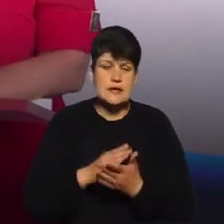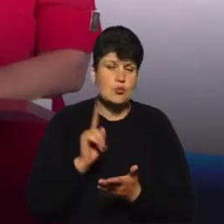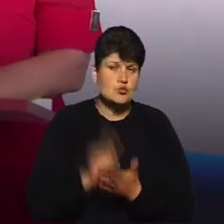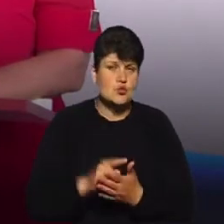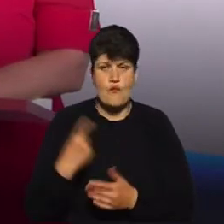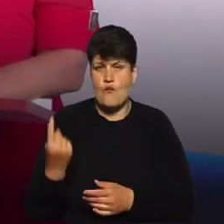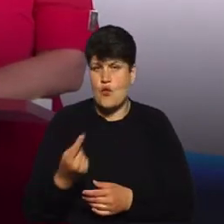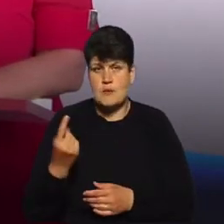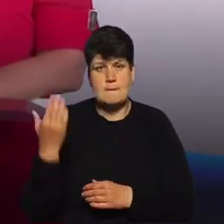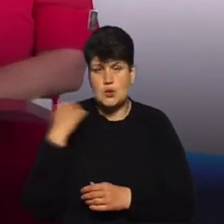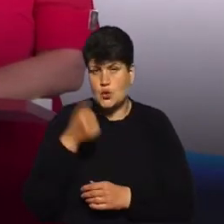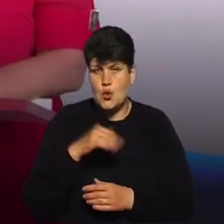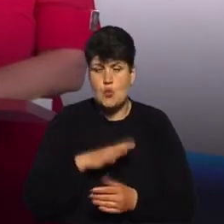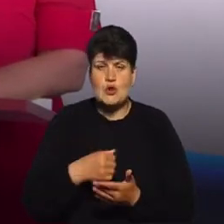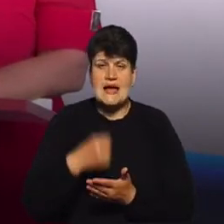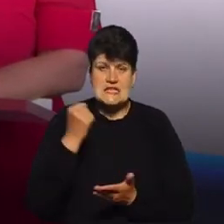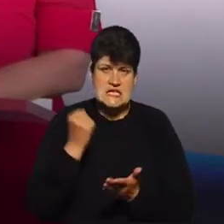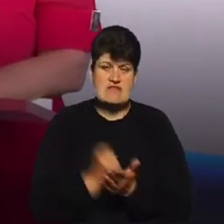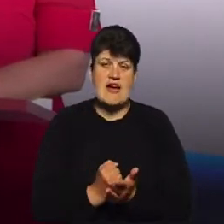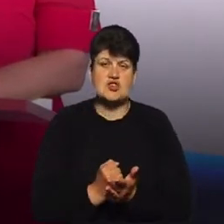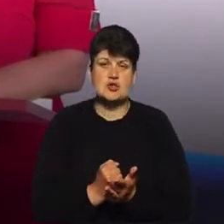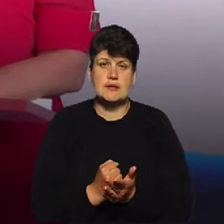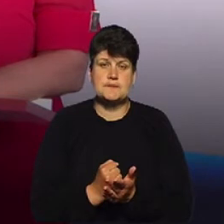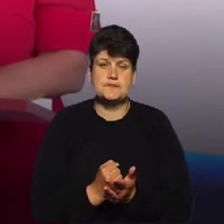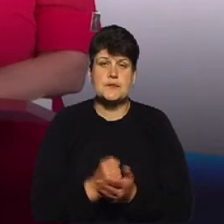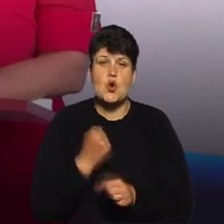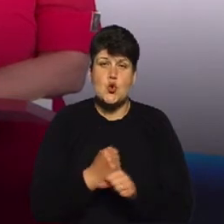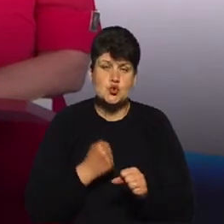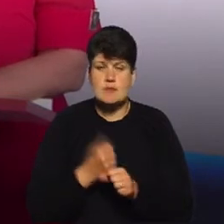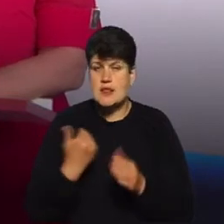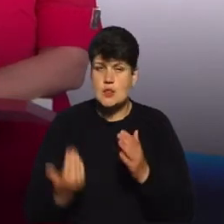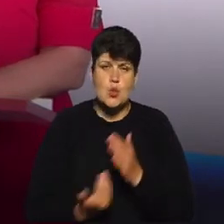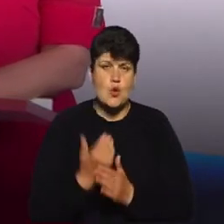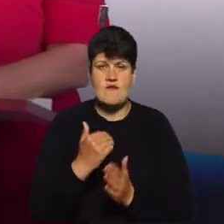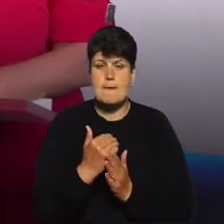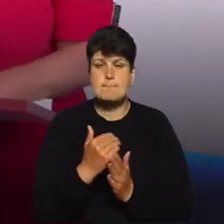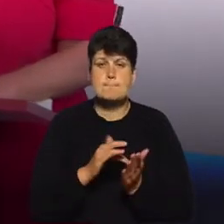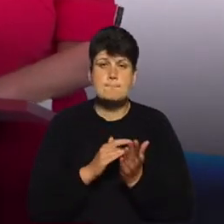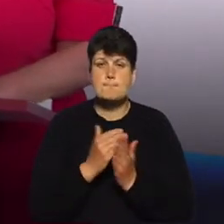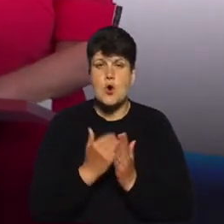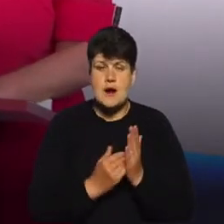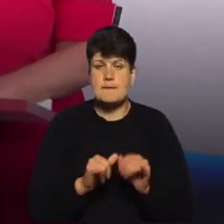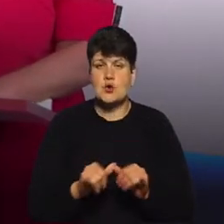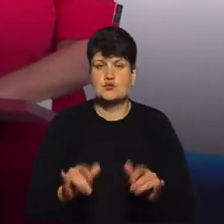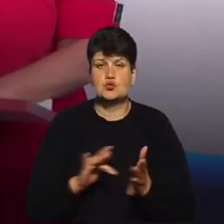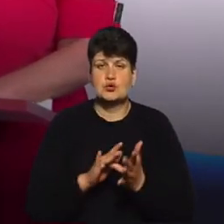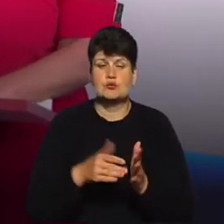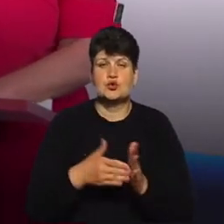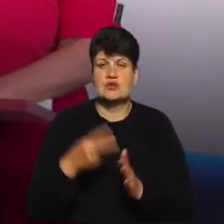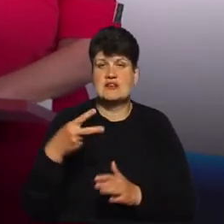року була затверджена, розроблена нова програма, програма розвитку туризму в Тернопільській області 2025 року. І